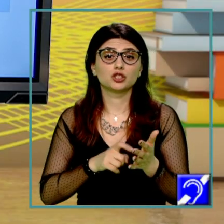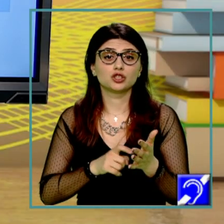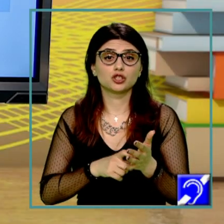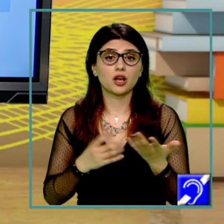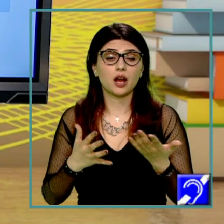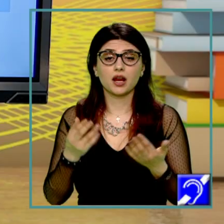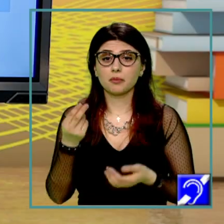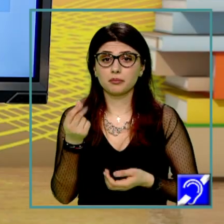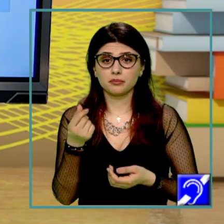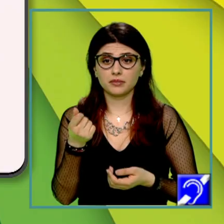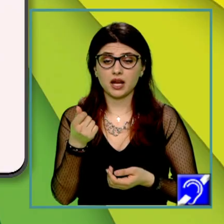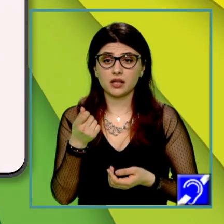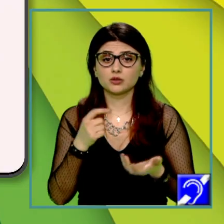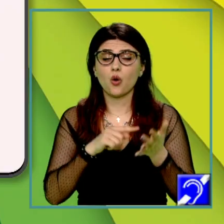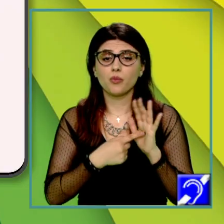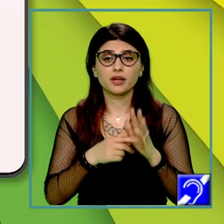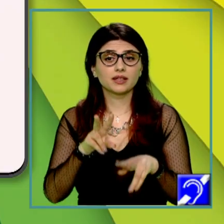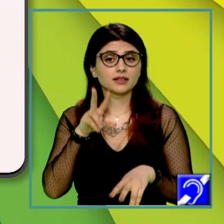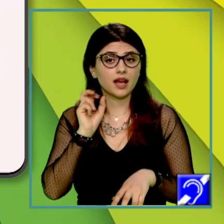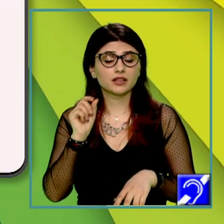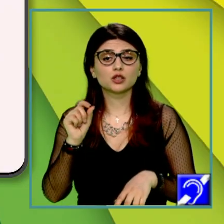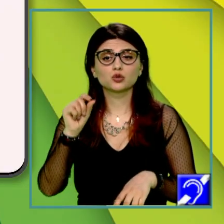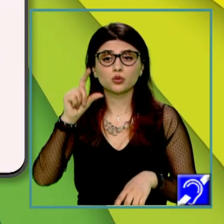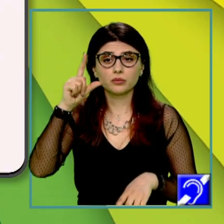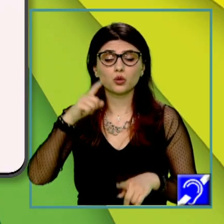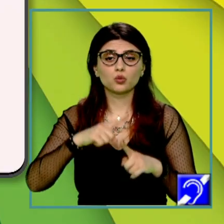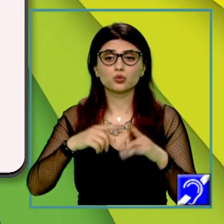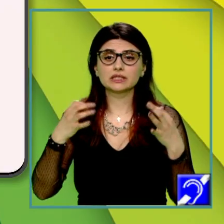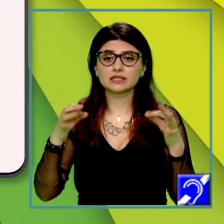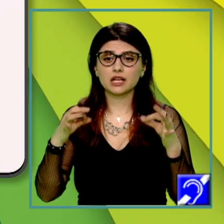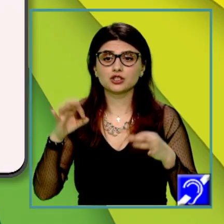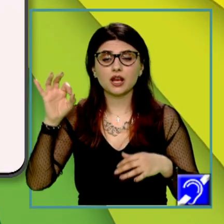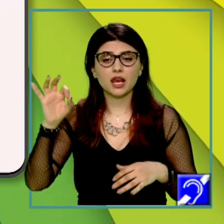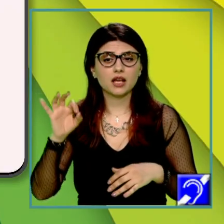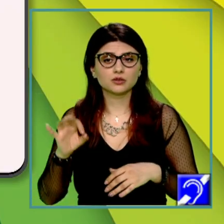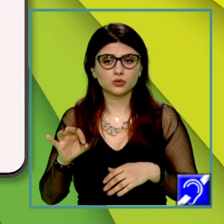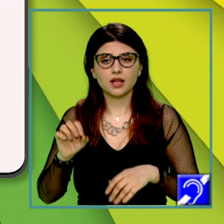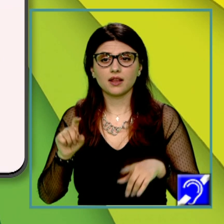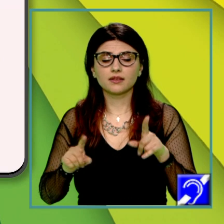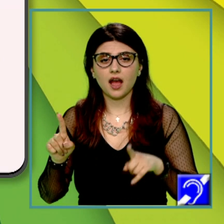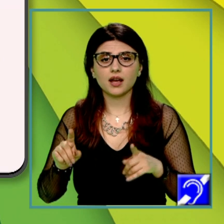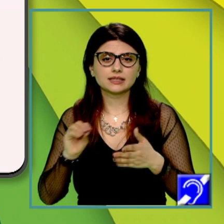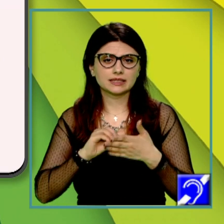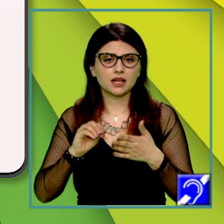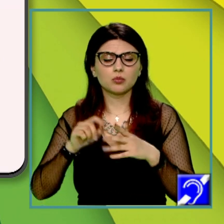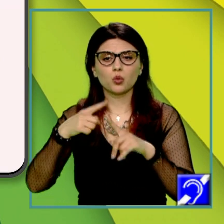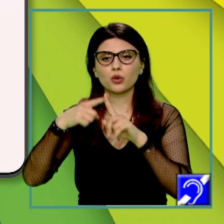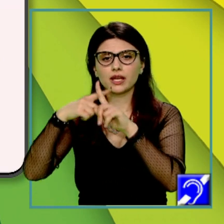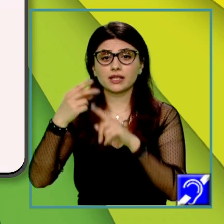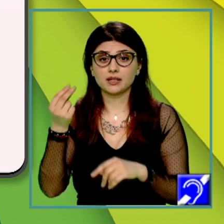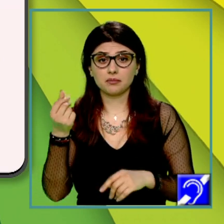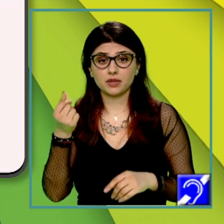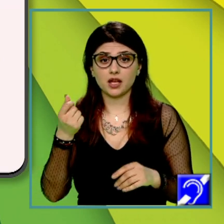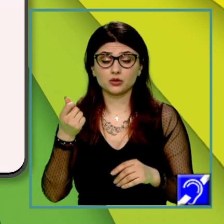prețului home pieptului înainte de scumpire cu 10% dacă notăm cu X prețul